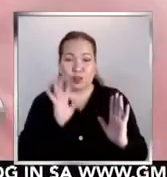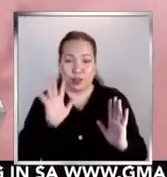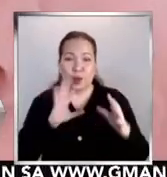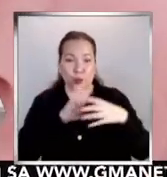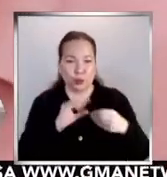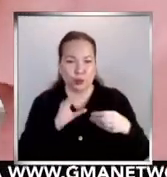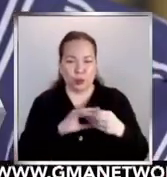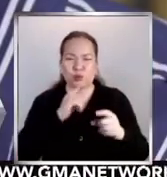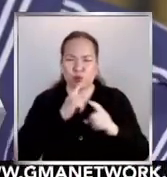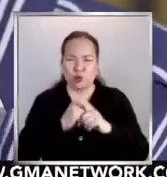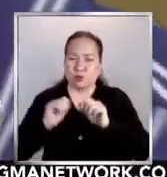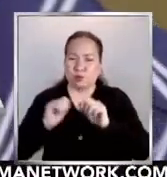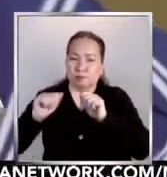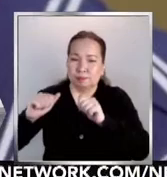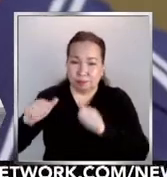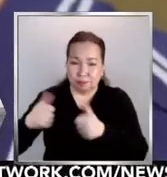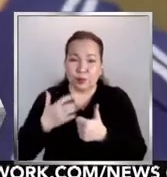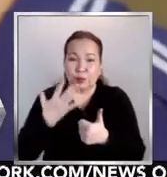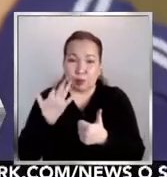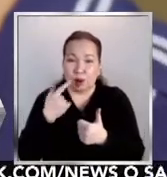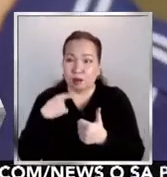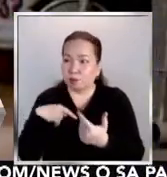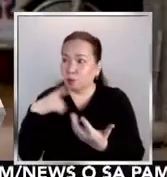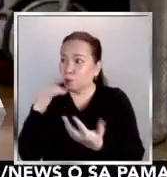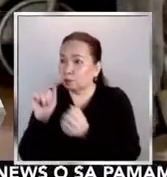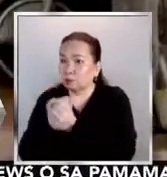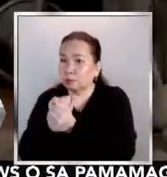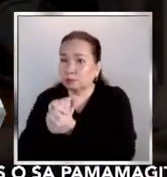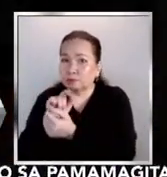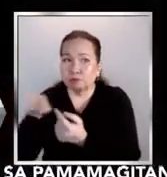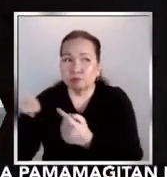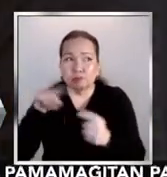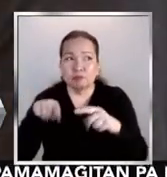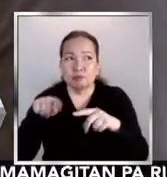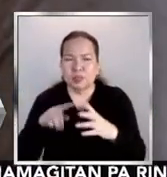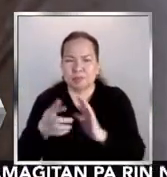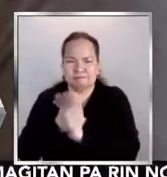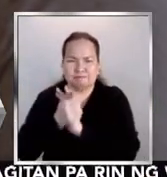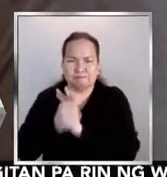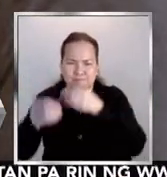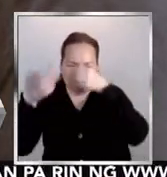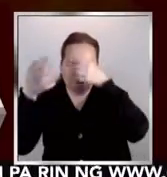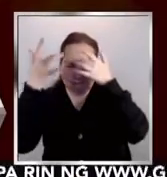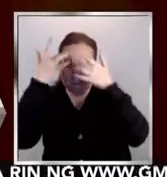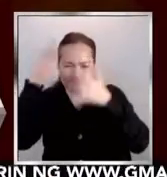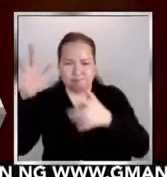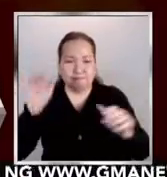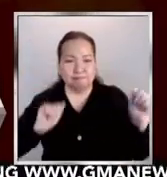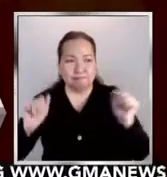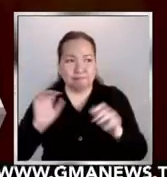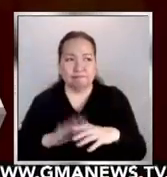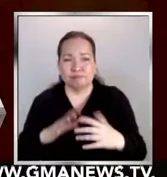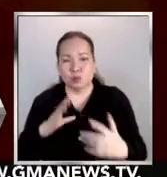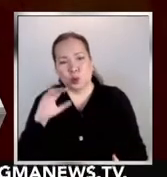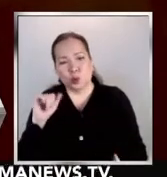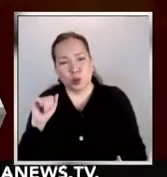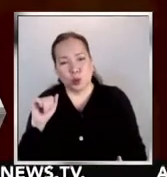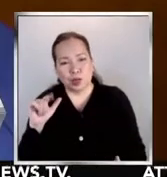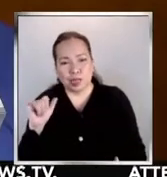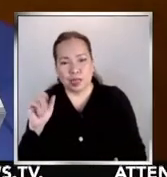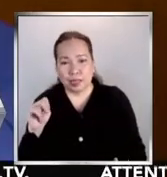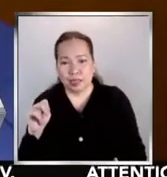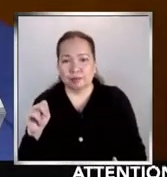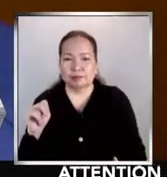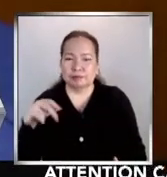ito, lalo't ang kanyang mga kaeksena, mga batikan sa drama. Gaya ni na Alan Paule at Irma Adlawan na